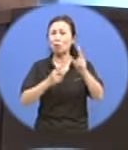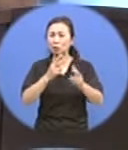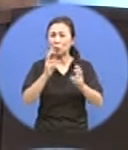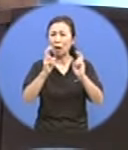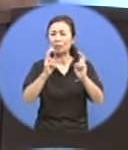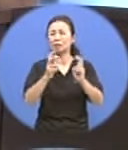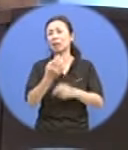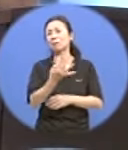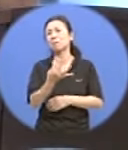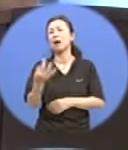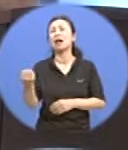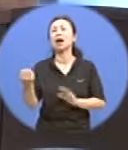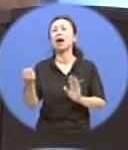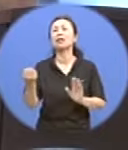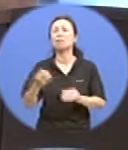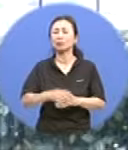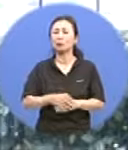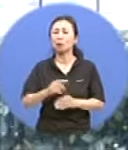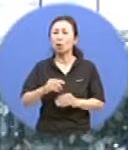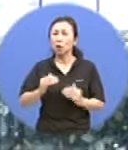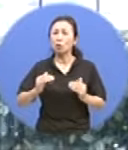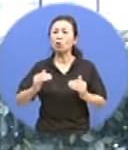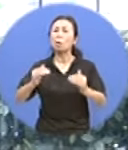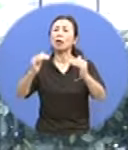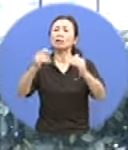といけない、ということで産業技術で